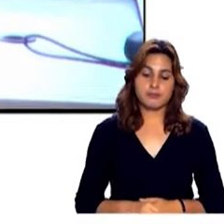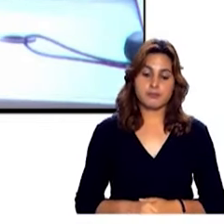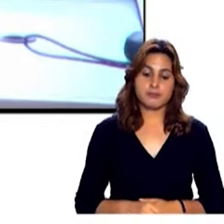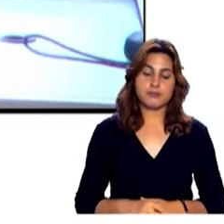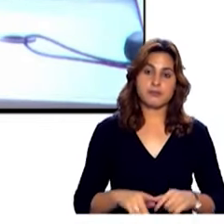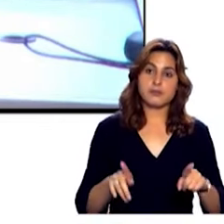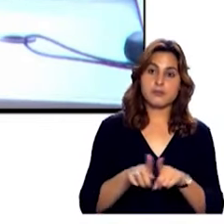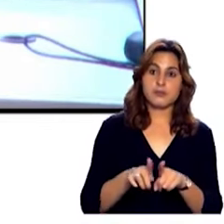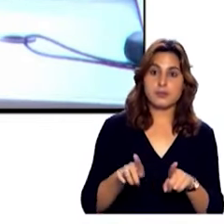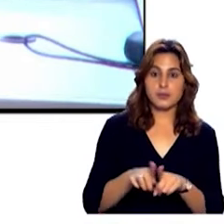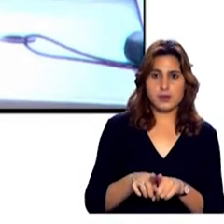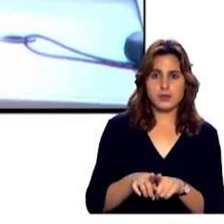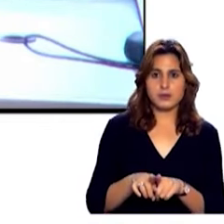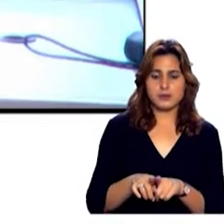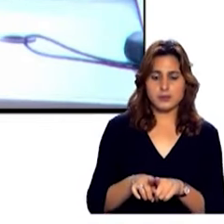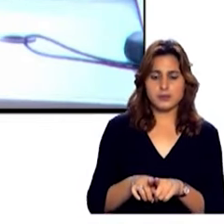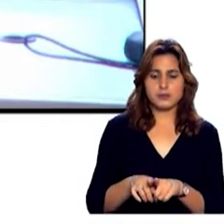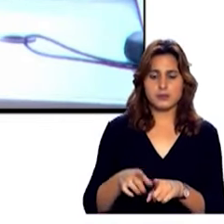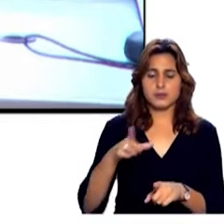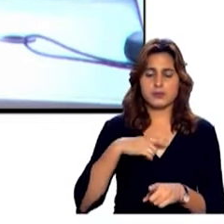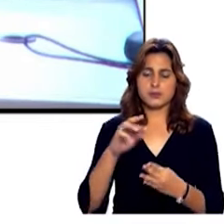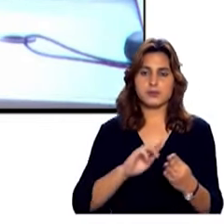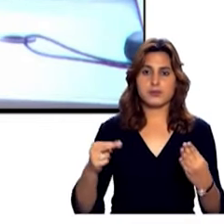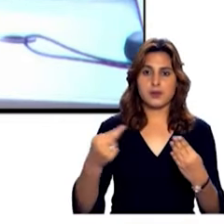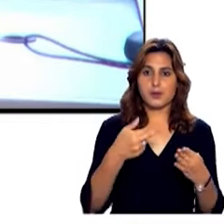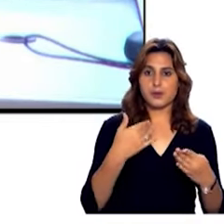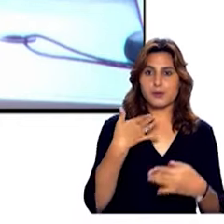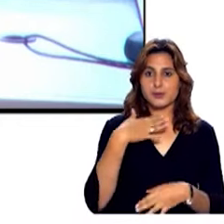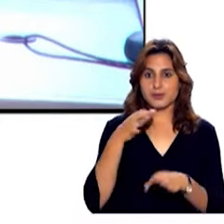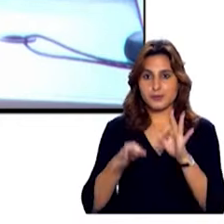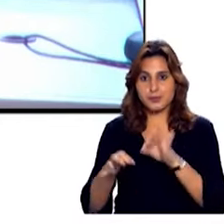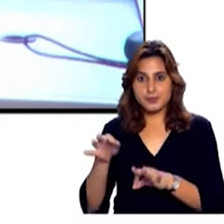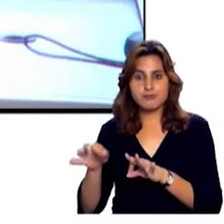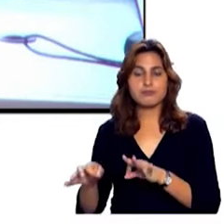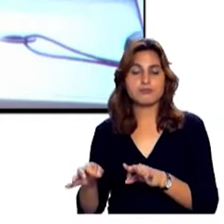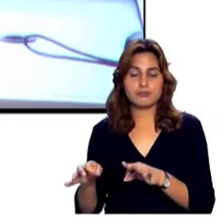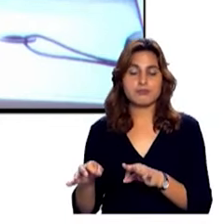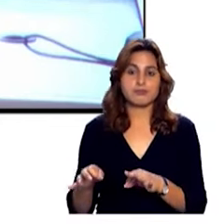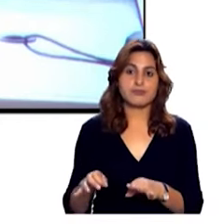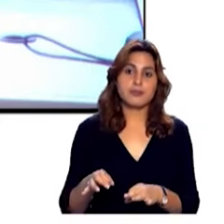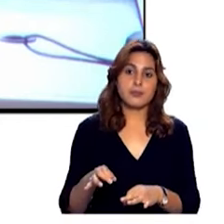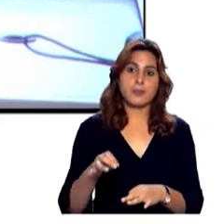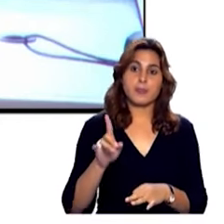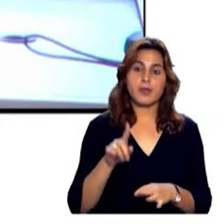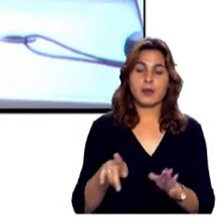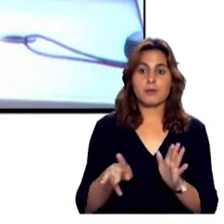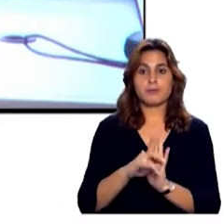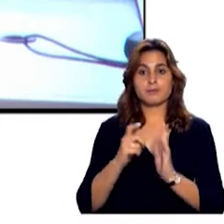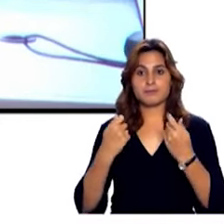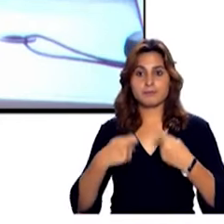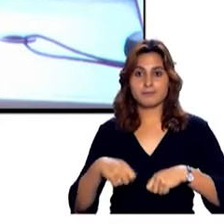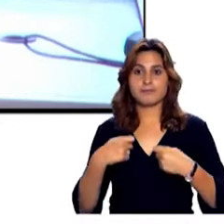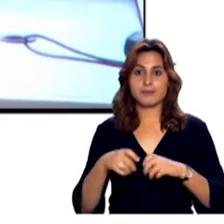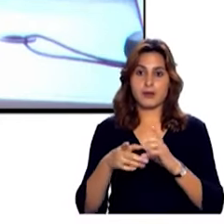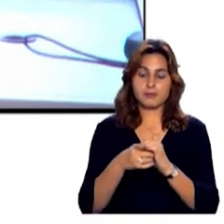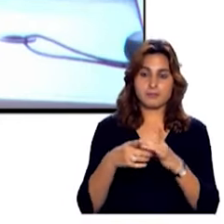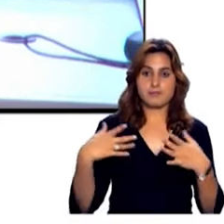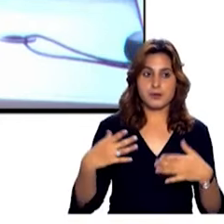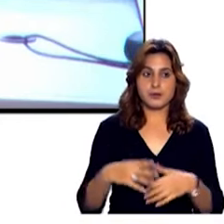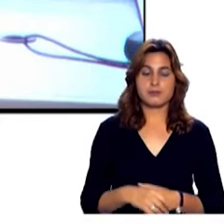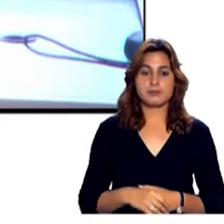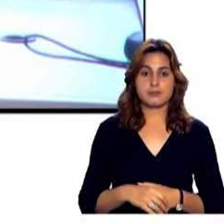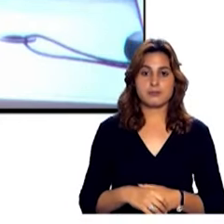juges est aussi un signe d'une société démocratique ET donc c'est quelque chose qu'il faut préserver mais parce que c'est